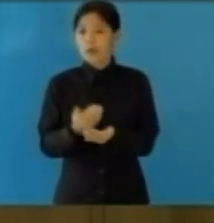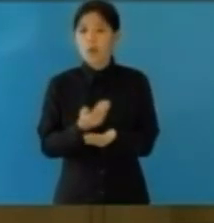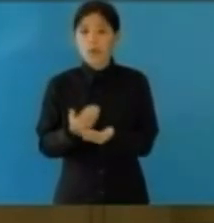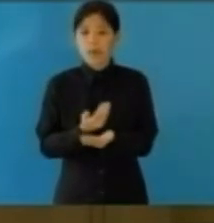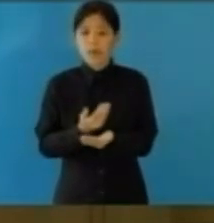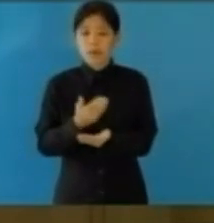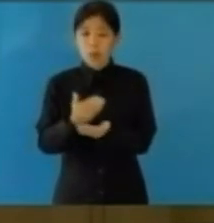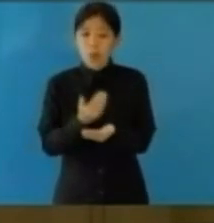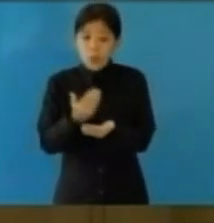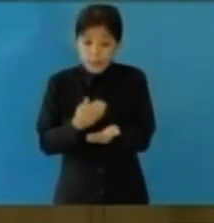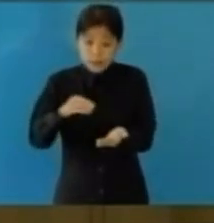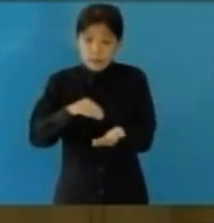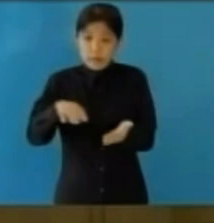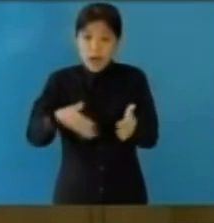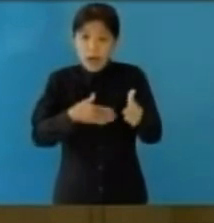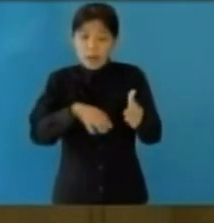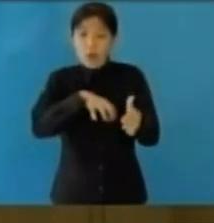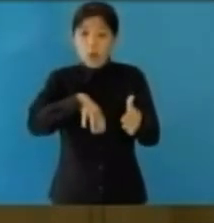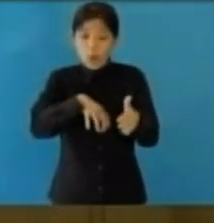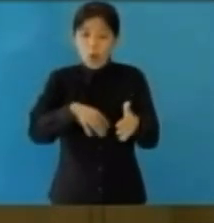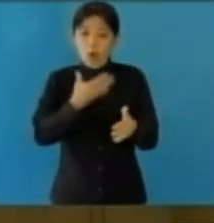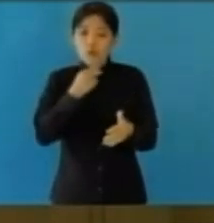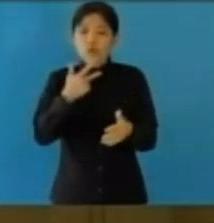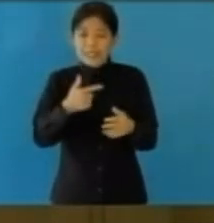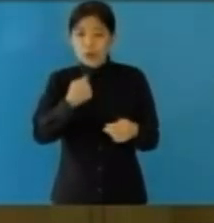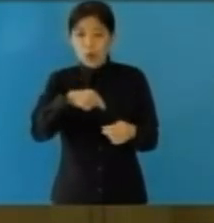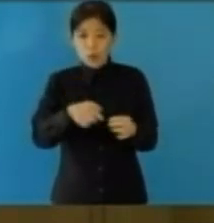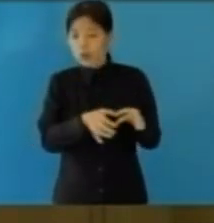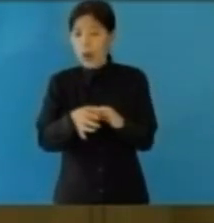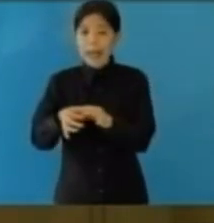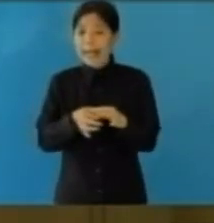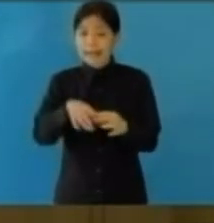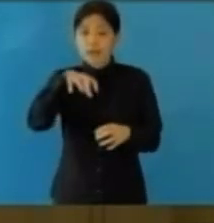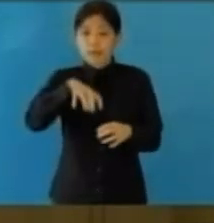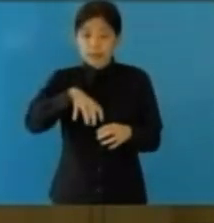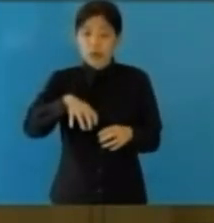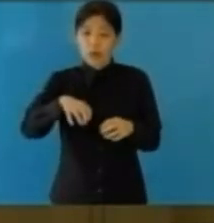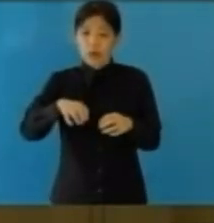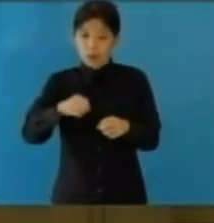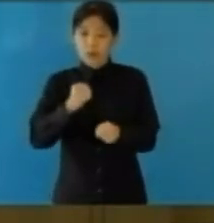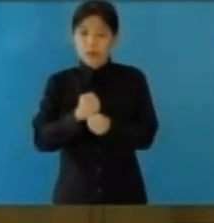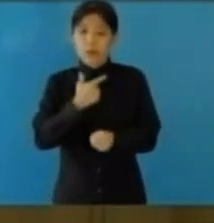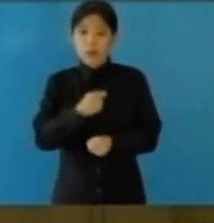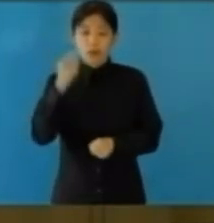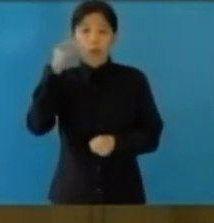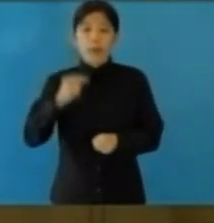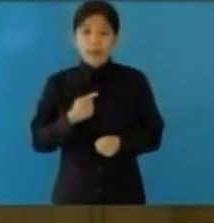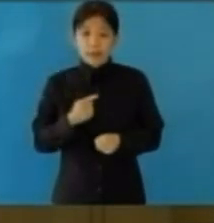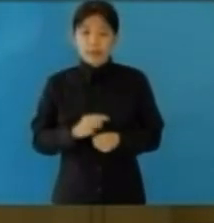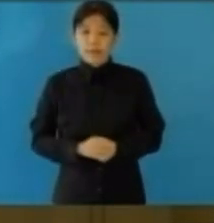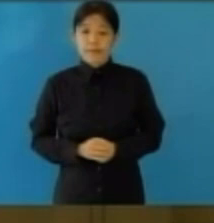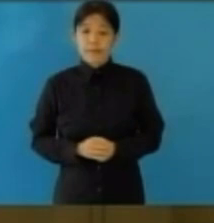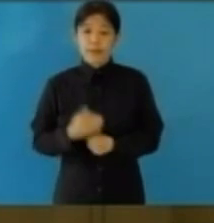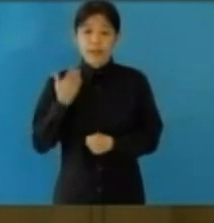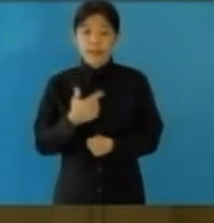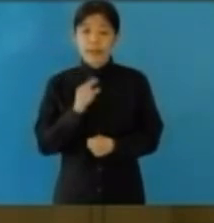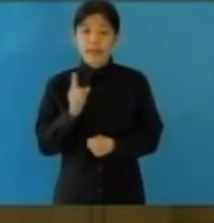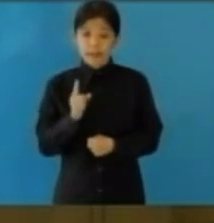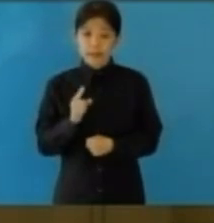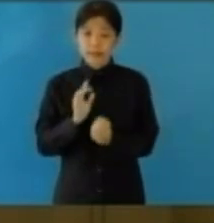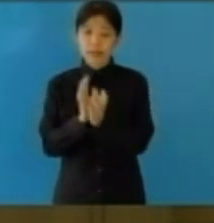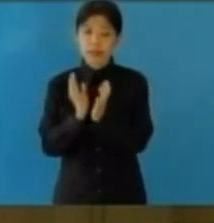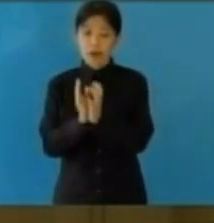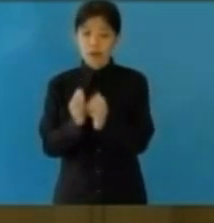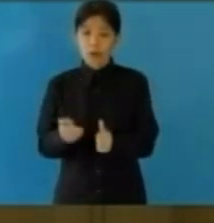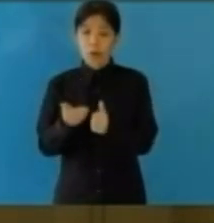地ですね、空いてる、将来的に福祉と教育の連携できるような形を取っていただきたいと考えています。そこで伺いますけれども、この桜川丘の洋学